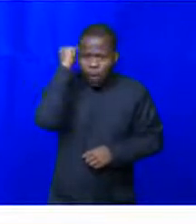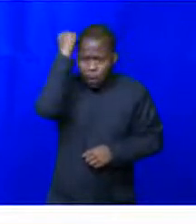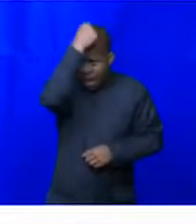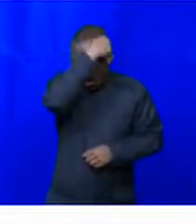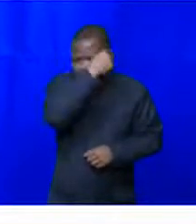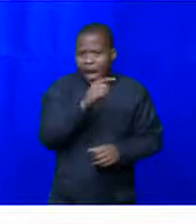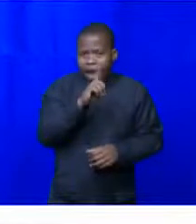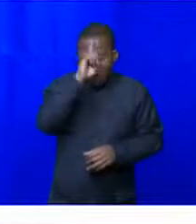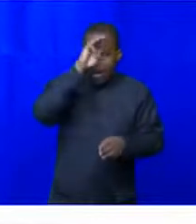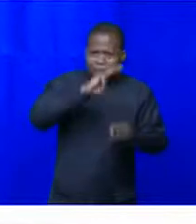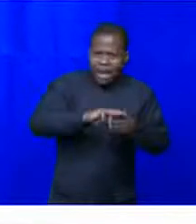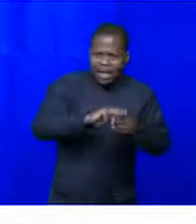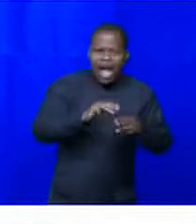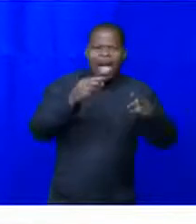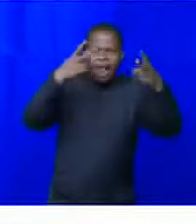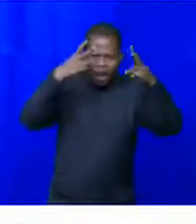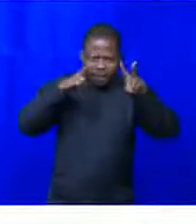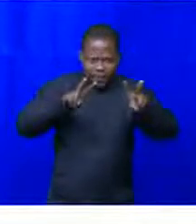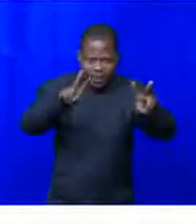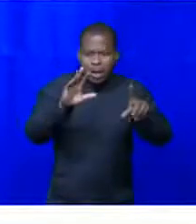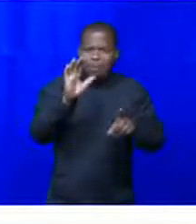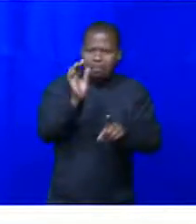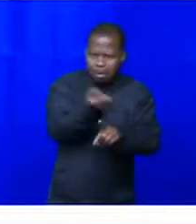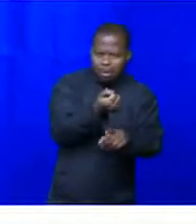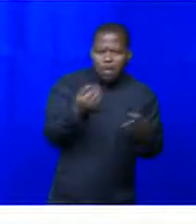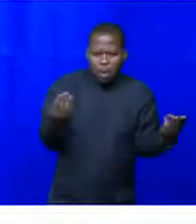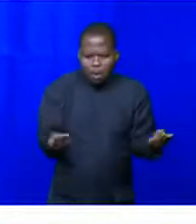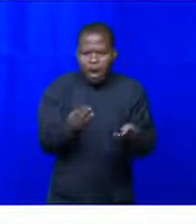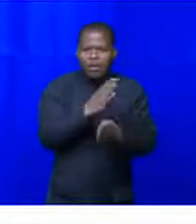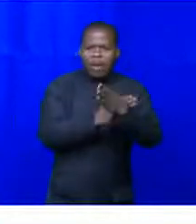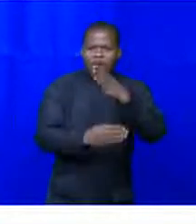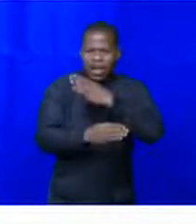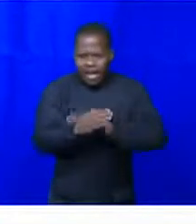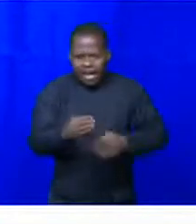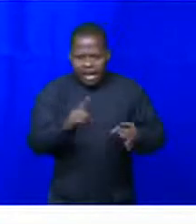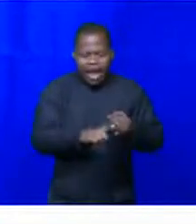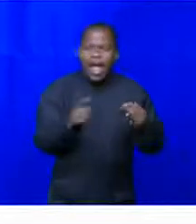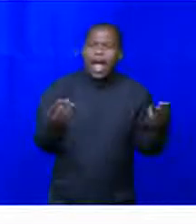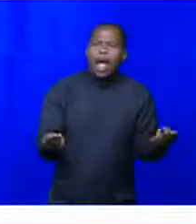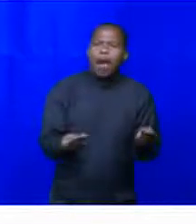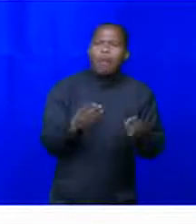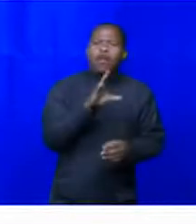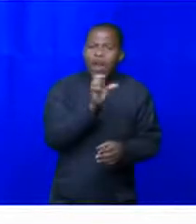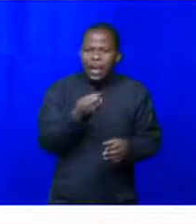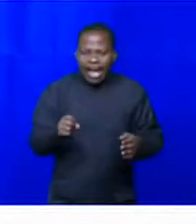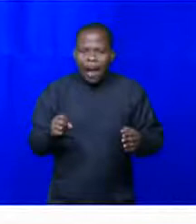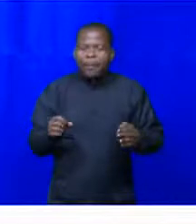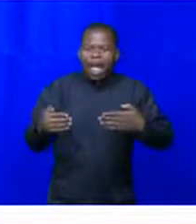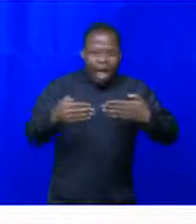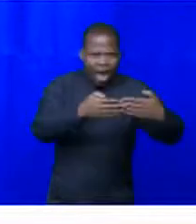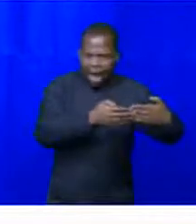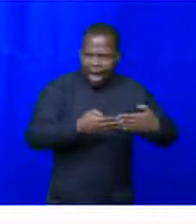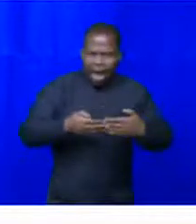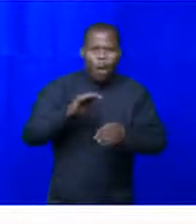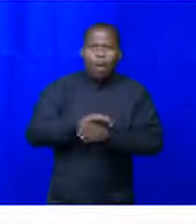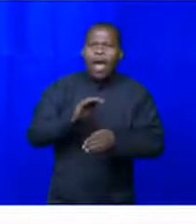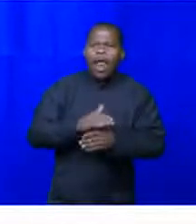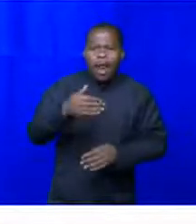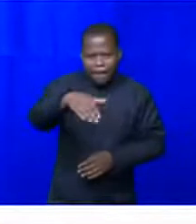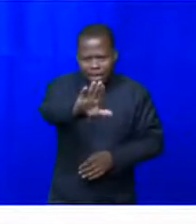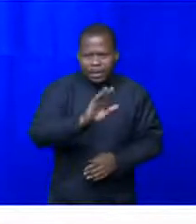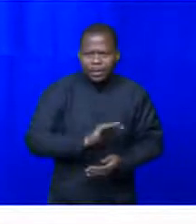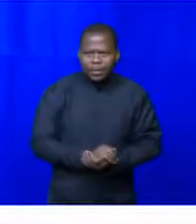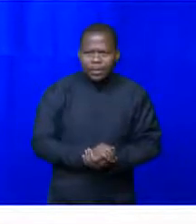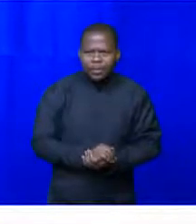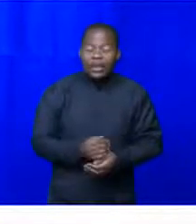elive lekucinisekisa kuthi bamfu labakhubatekile nabogogo nabomkhulu banakekelwa ngelizinga lelifanele kuyasijabulisa